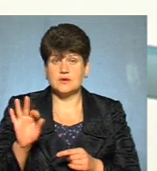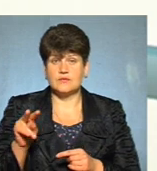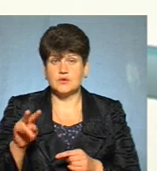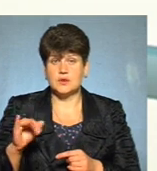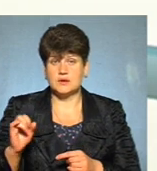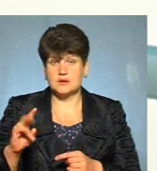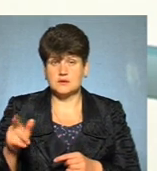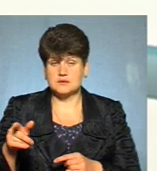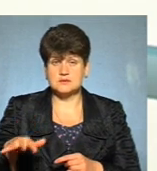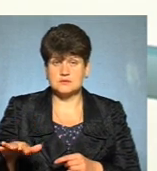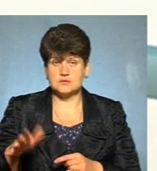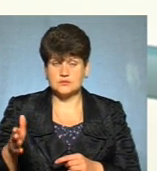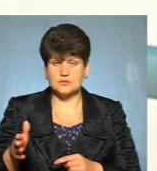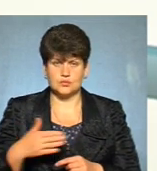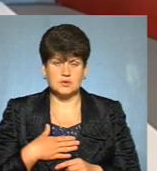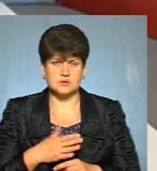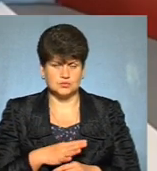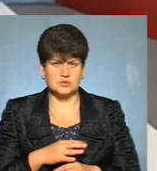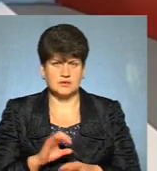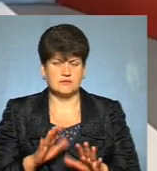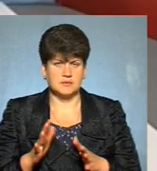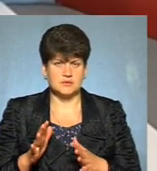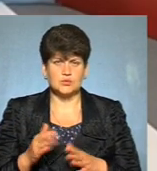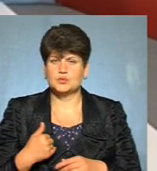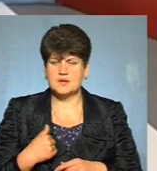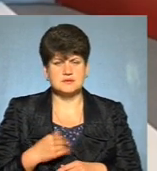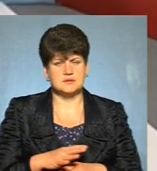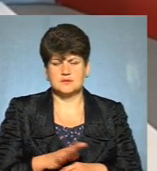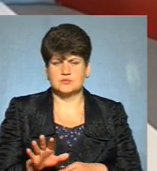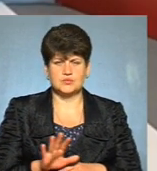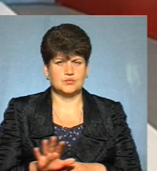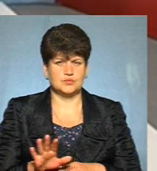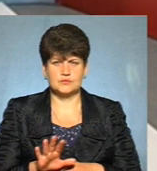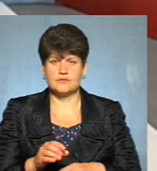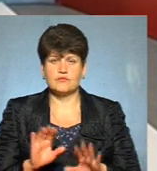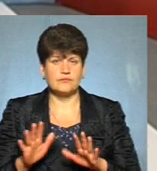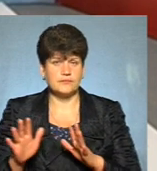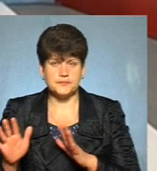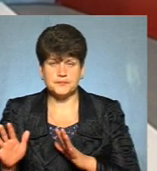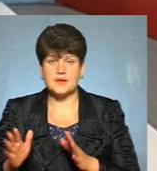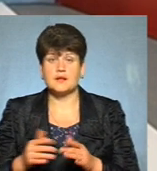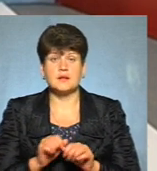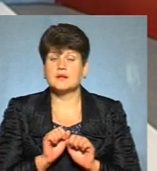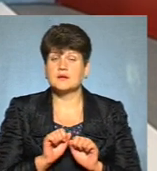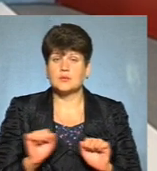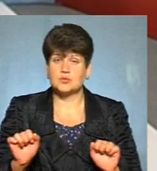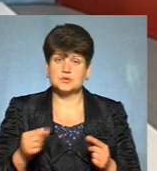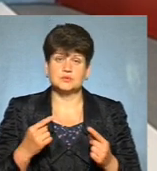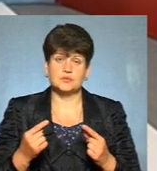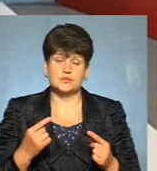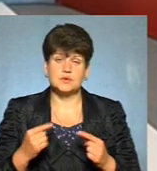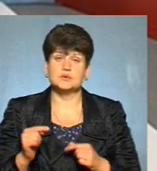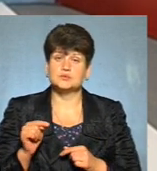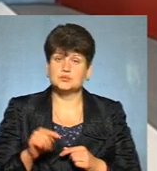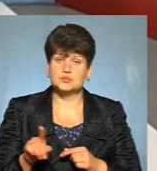недалеко від нас. Чи у нас були зафіксовані випадки цього захворювання? У нас не були зафіксовані, але не можна виключати того, що